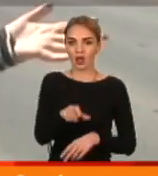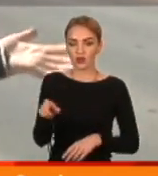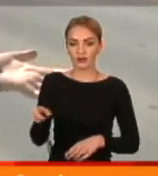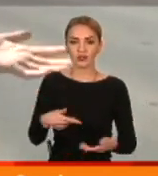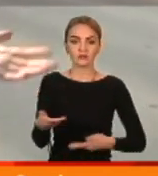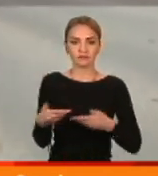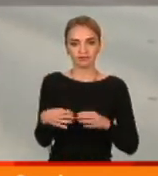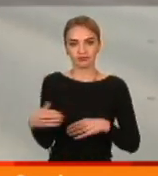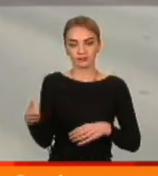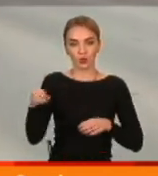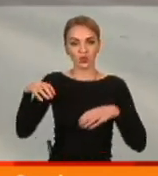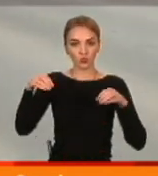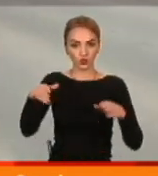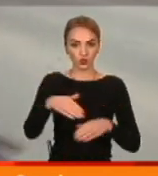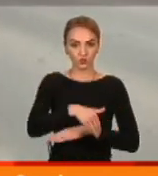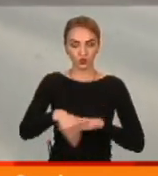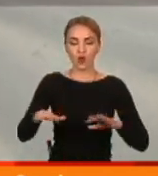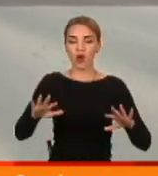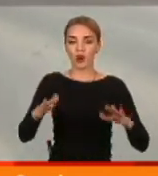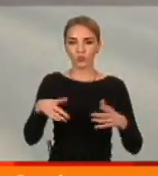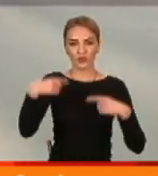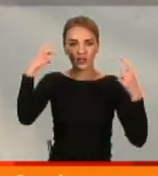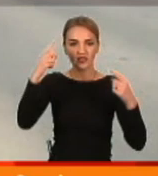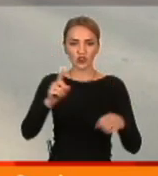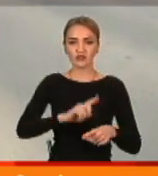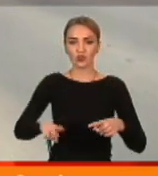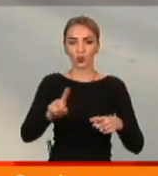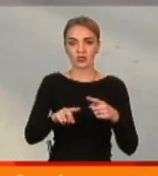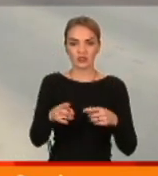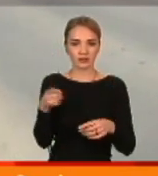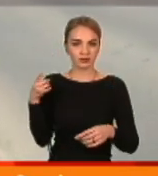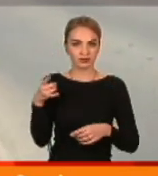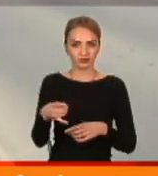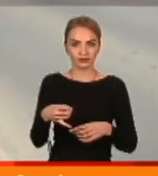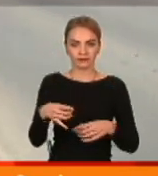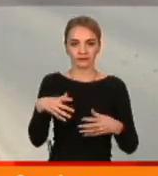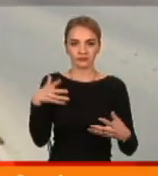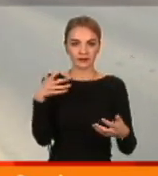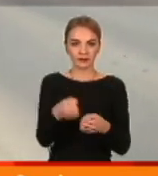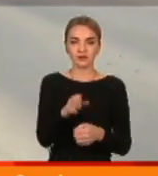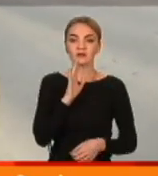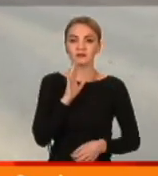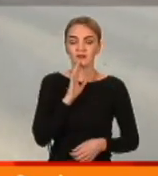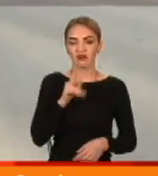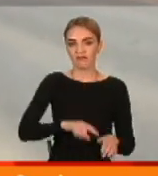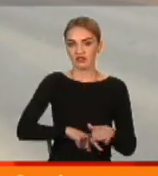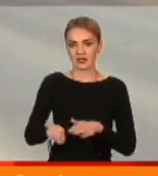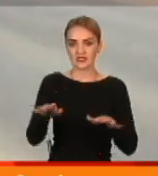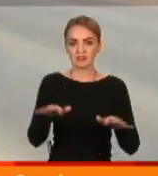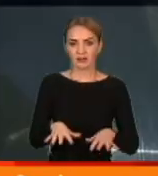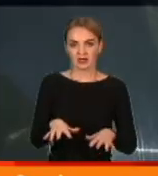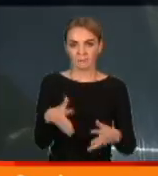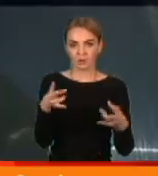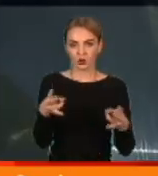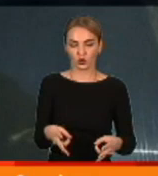Йшли узбіччям освітленою вулицею. Аж раптом на шаленій швидкості на узбіччя вилетів позашляховик, збив жінок і втік з місця